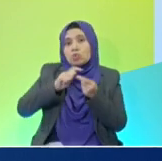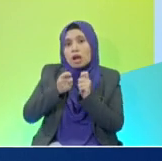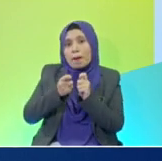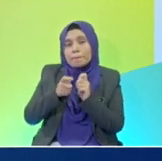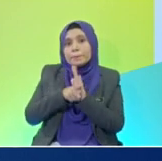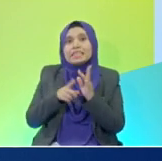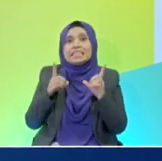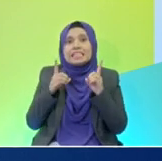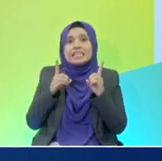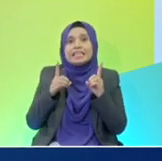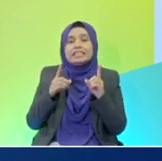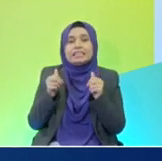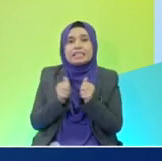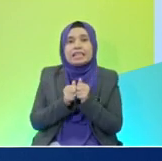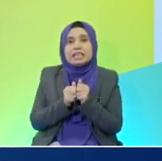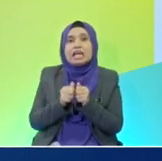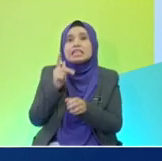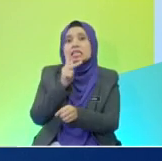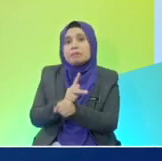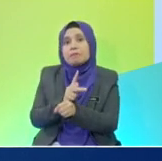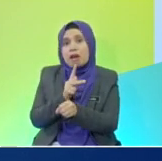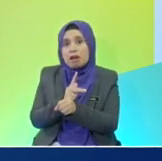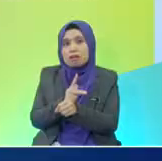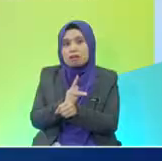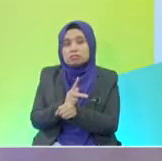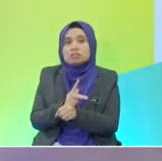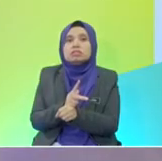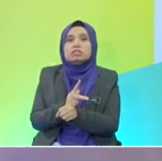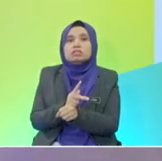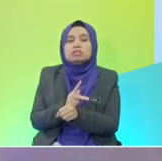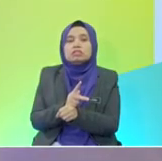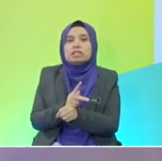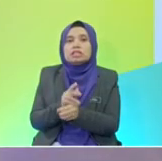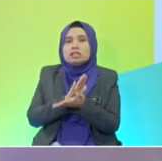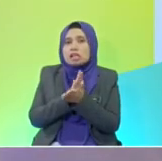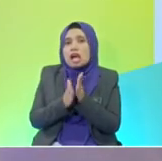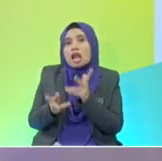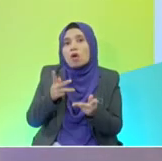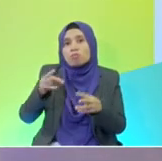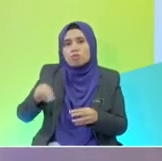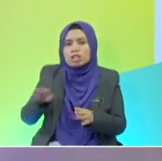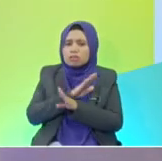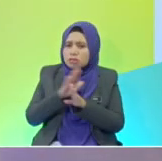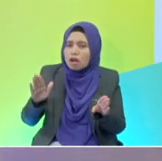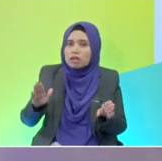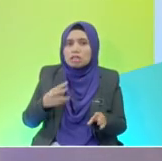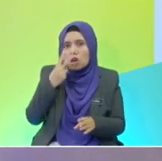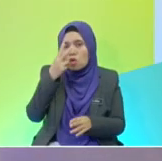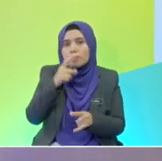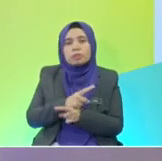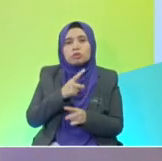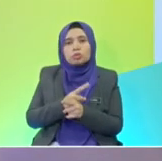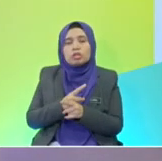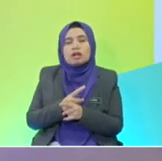jadi kalau macam contoh kata murid itu sangat rakus membaca jadi dia akan mudah salah